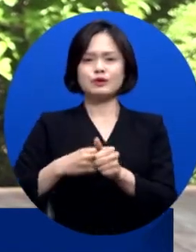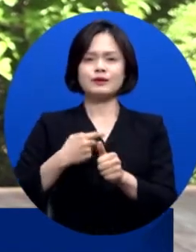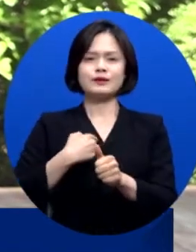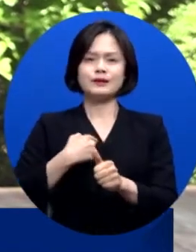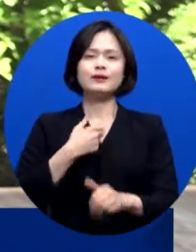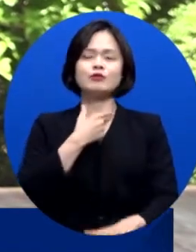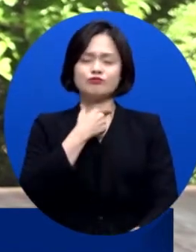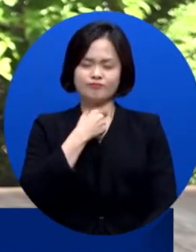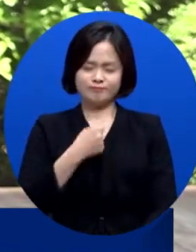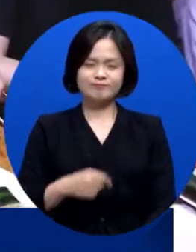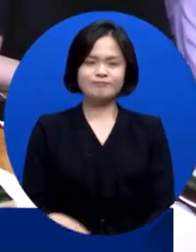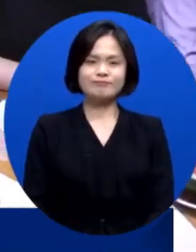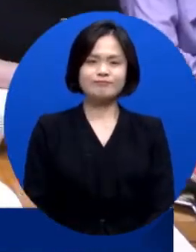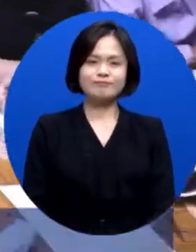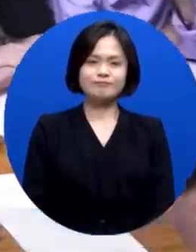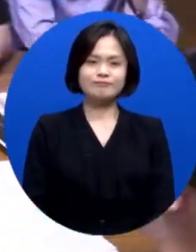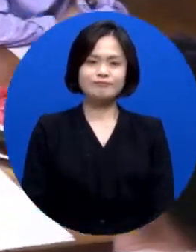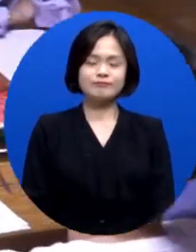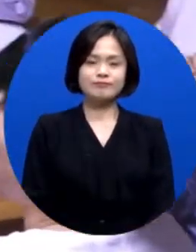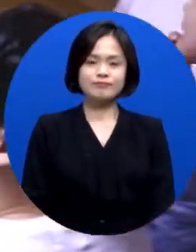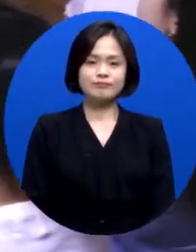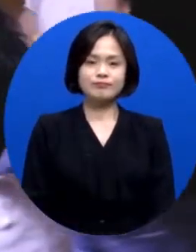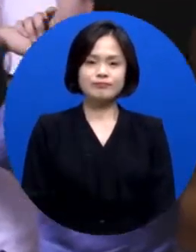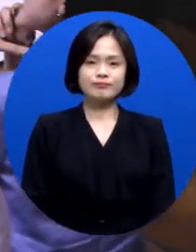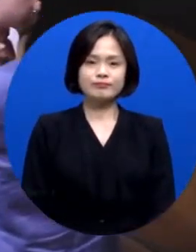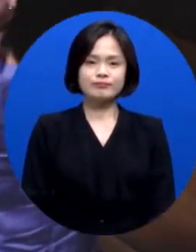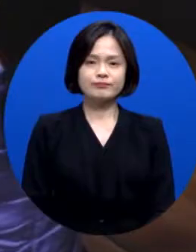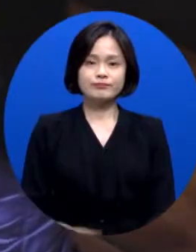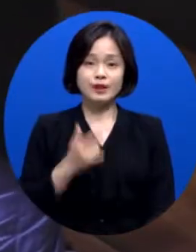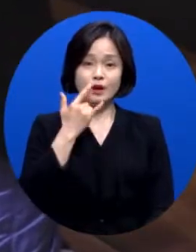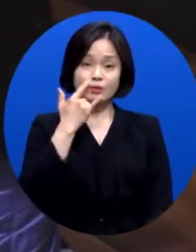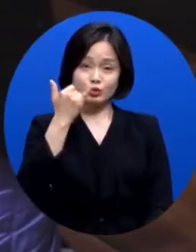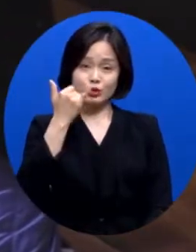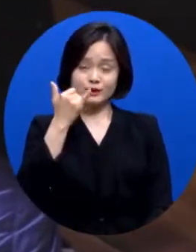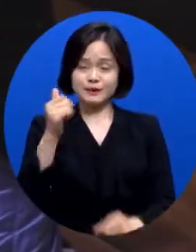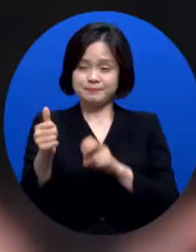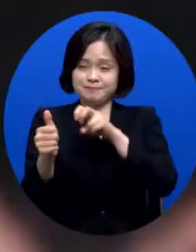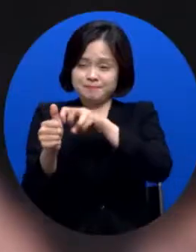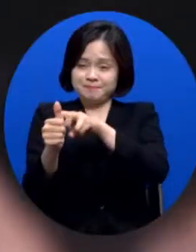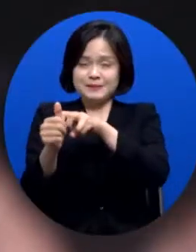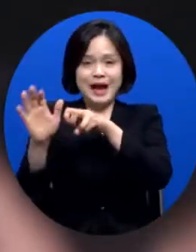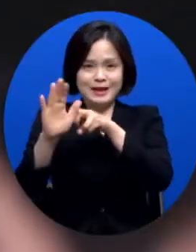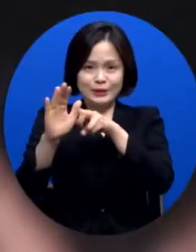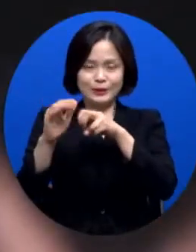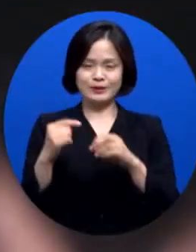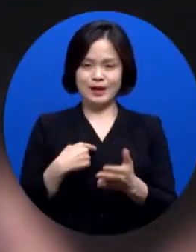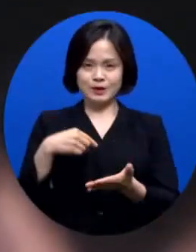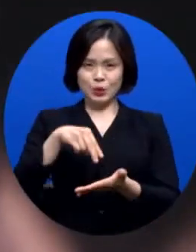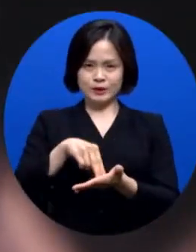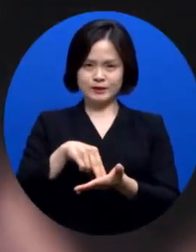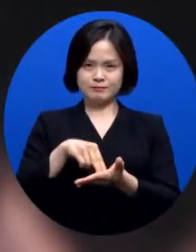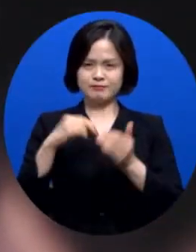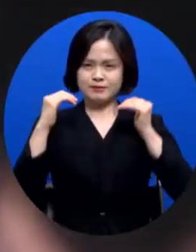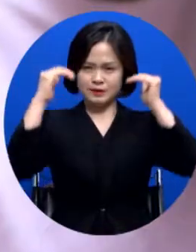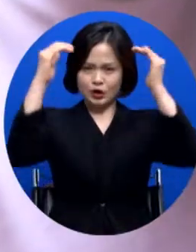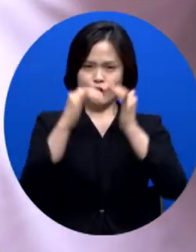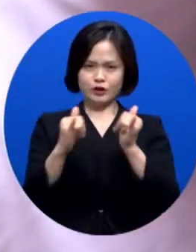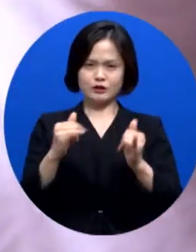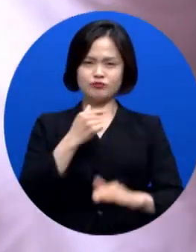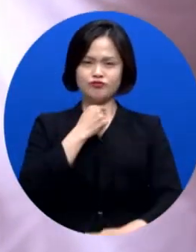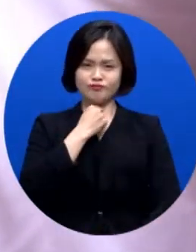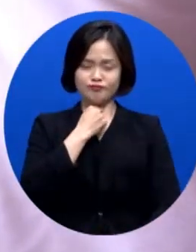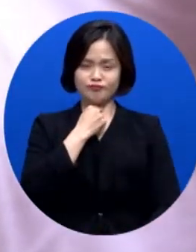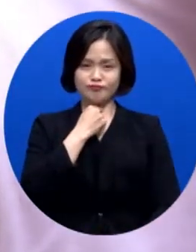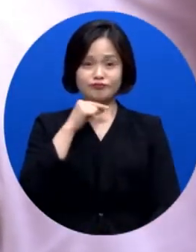싶은 선생님이 되고 싶다라는. 부모님 품을 떠나 성숙한 인격 성장을 도모하는 청년들. 성인이 된다는